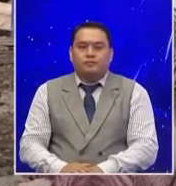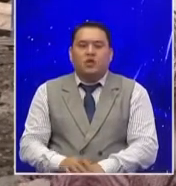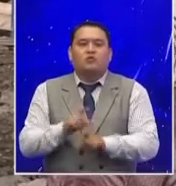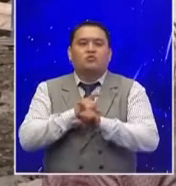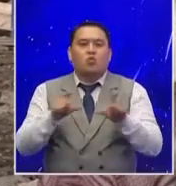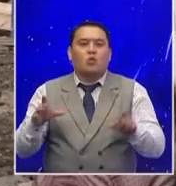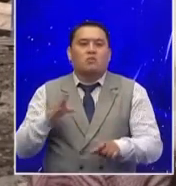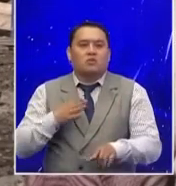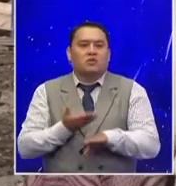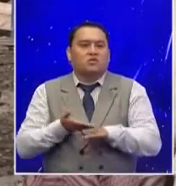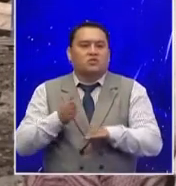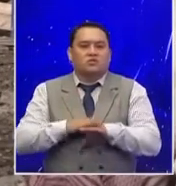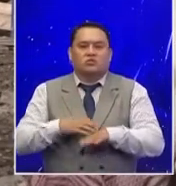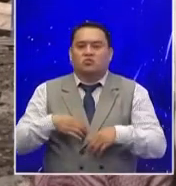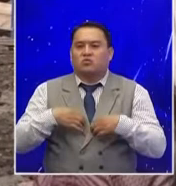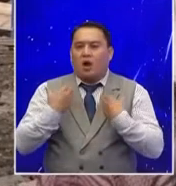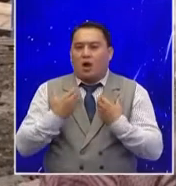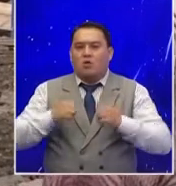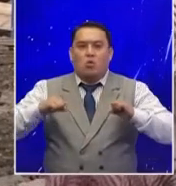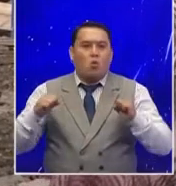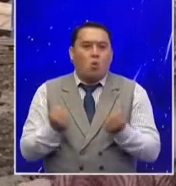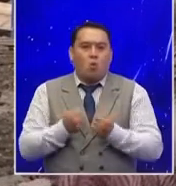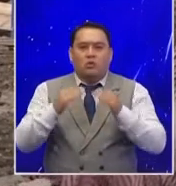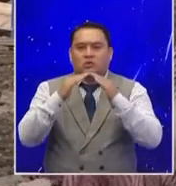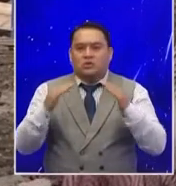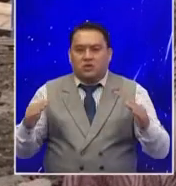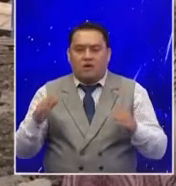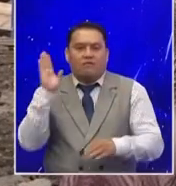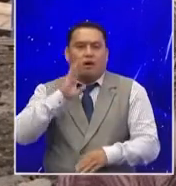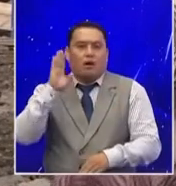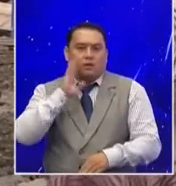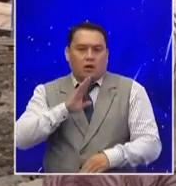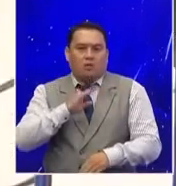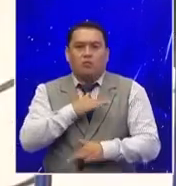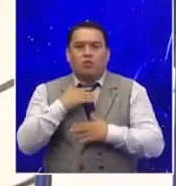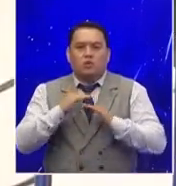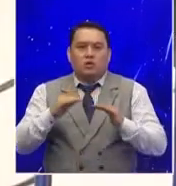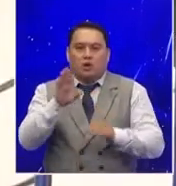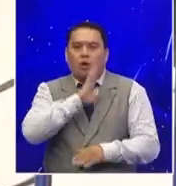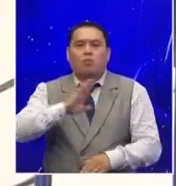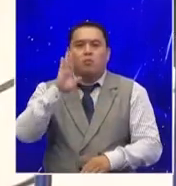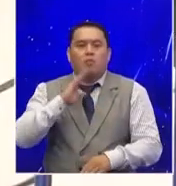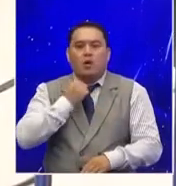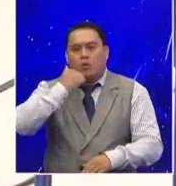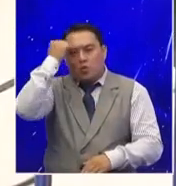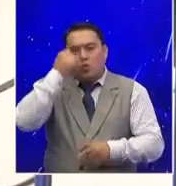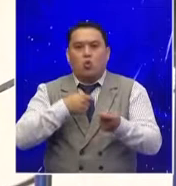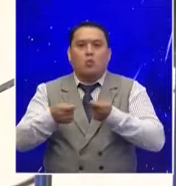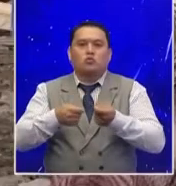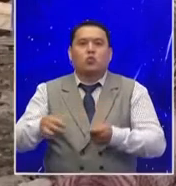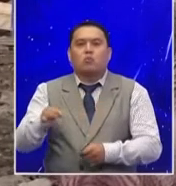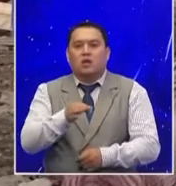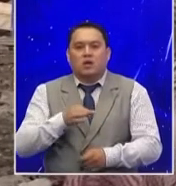Школа была в плохом состоянии. Детям было холодно, с крыши протекала вода. Как многодетная мать, выражаю благодарность руководству